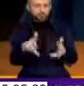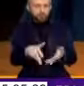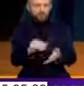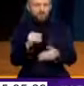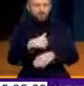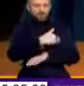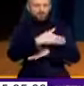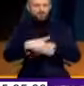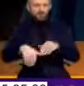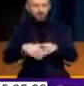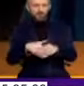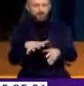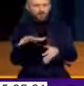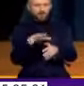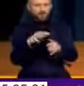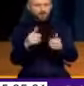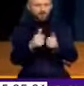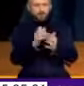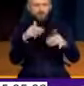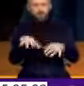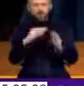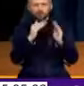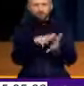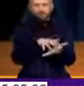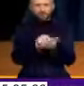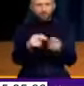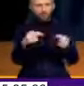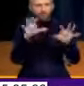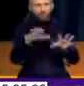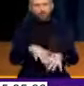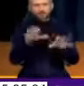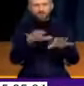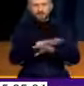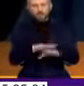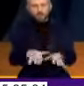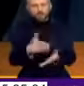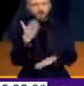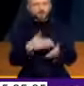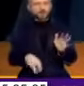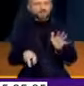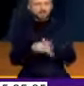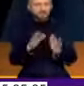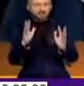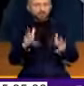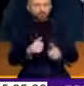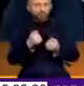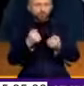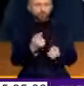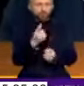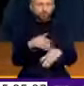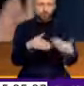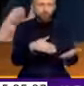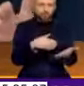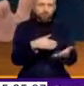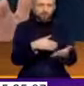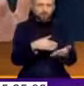прибережну біля моря, всі будинки зніс, тому що згідно законодавства вони незаконні. У нас, якщо сісти в бульдозер і доїхати з одного боку до Українки,